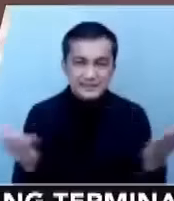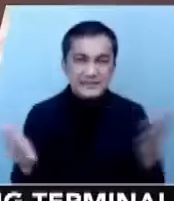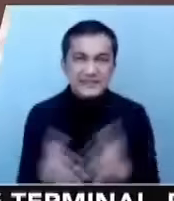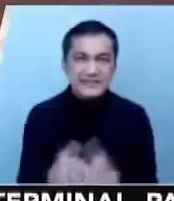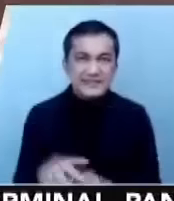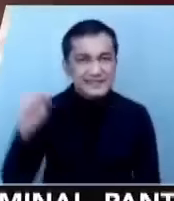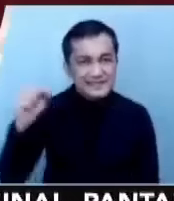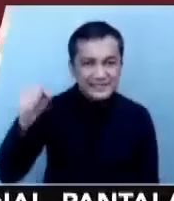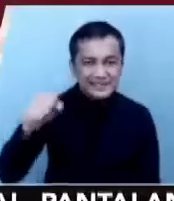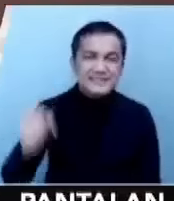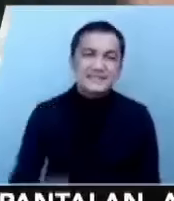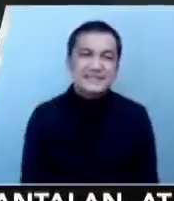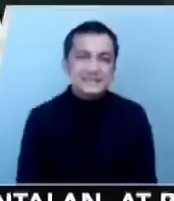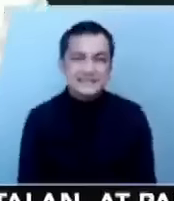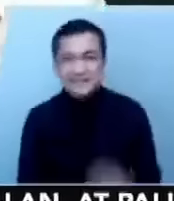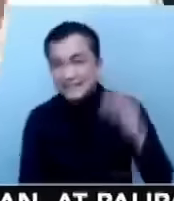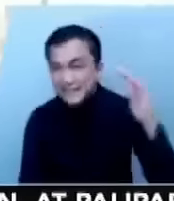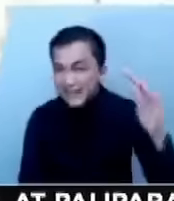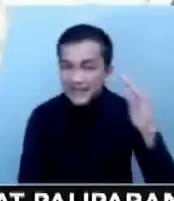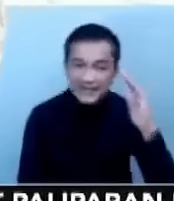Yes, ma!